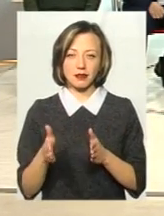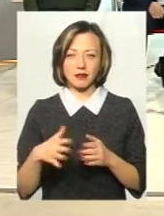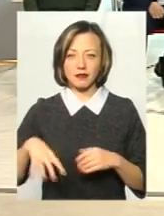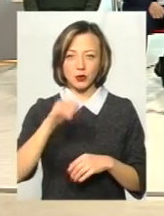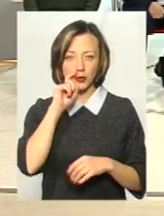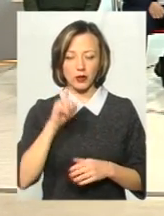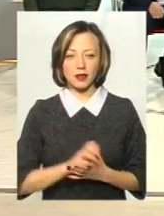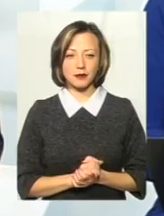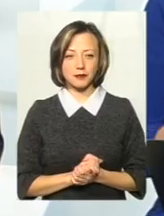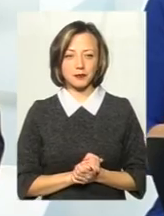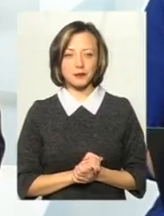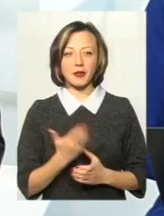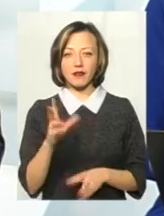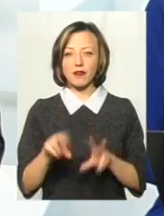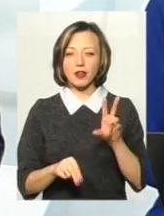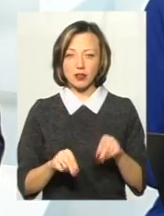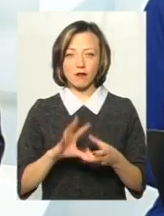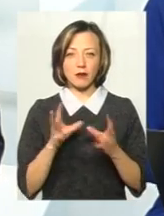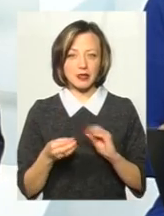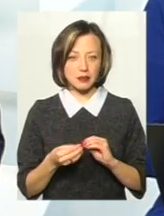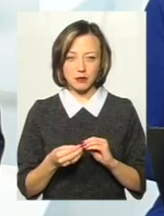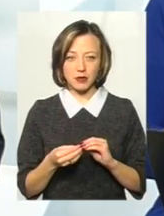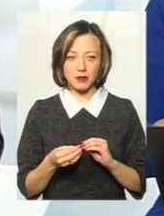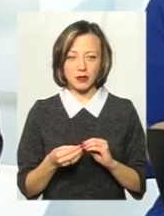всій Україні. Тобто ви вважаєте, що в принципі